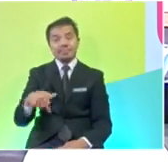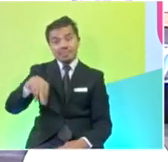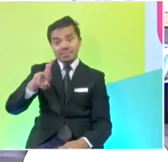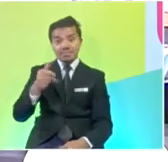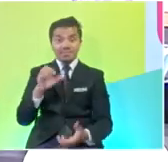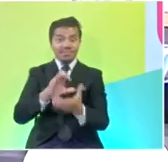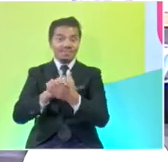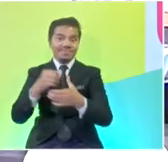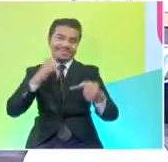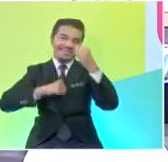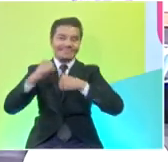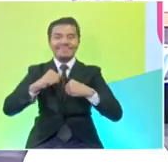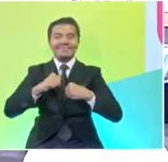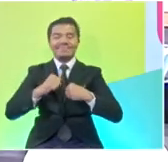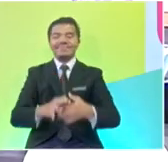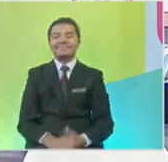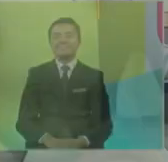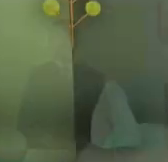sains awal